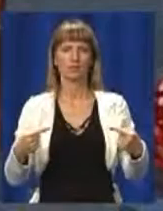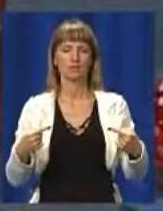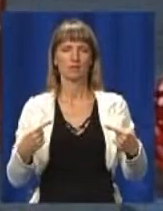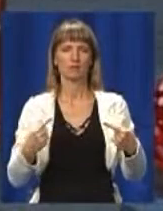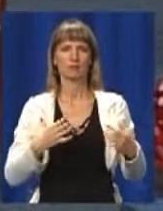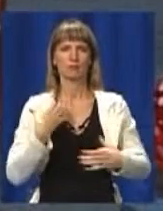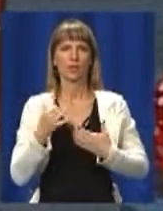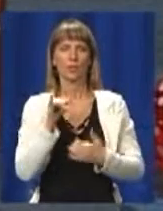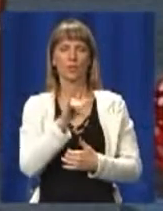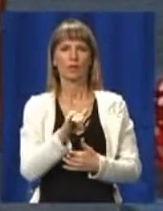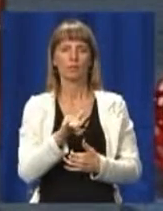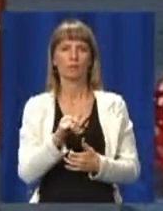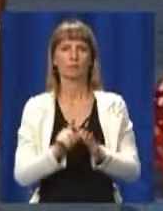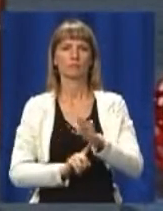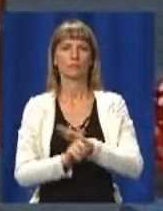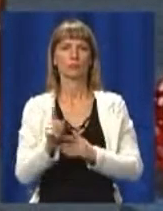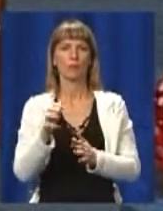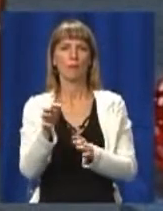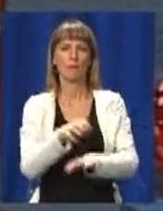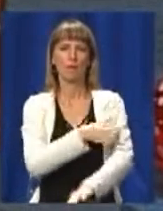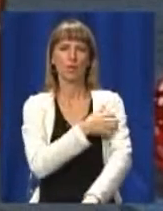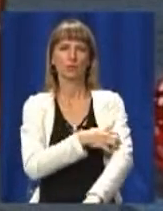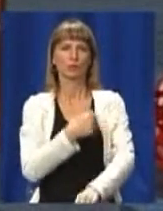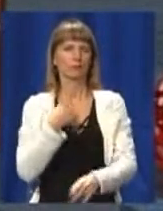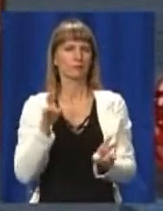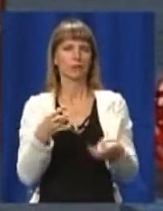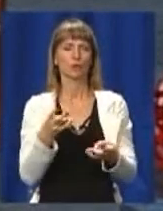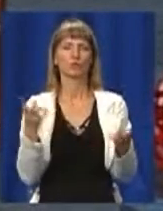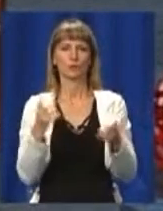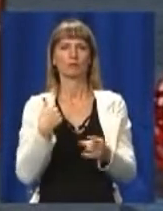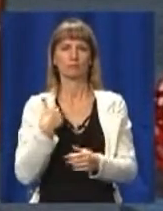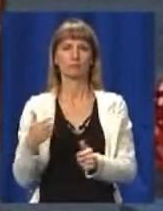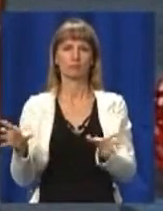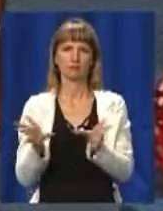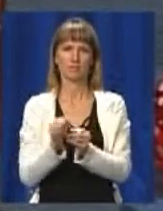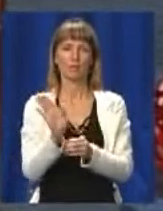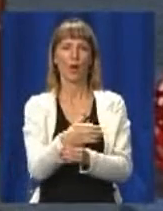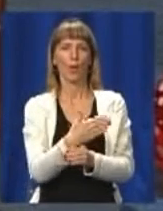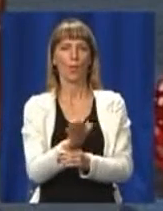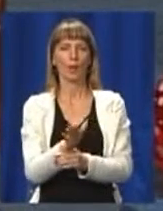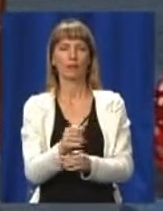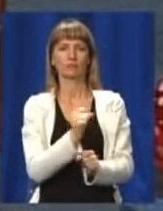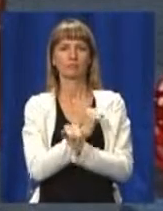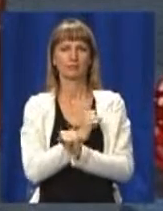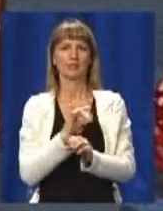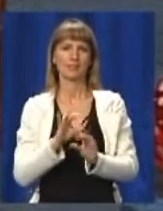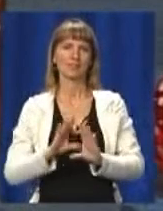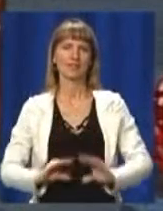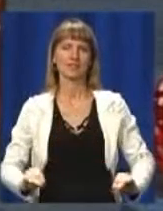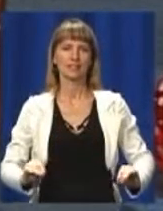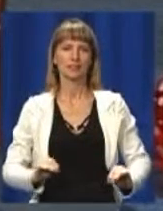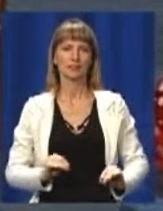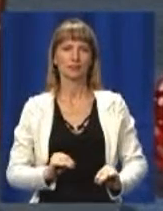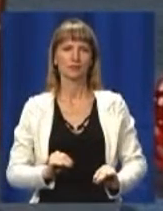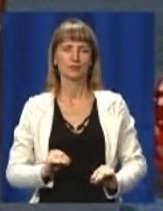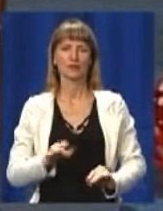клопот вона в тебе визиває. Починається, що почухати мене не треба, можна зі мною просто піти погуляти, піти відпочити і все, в принципі. Ну,